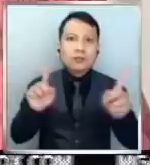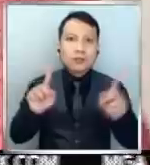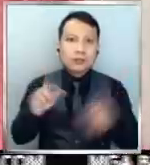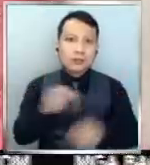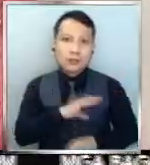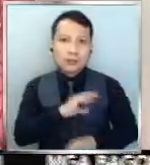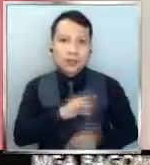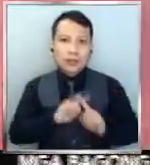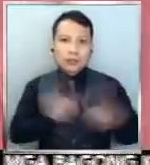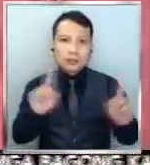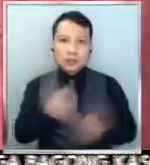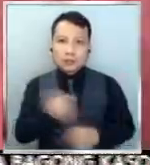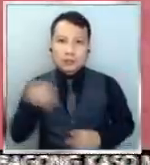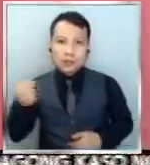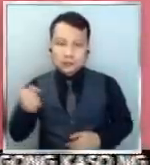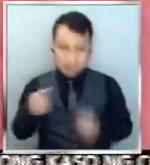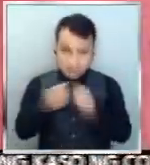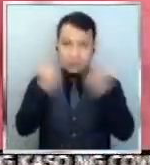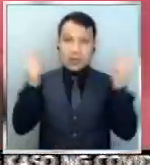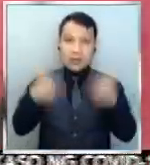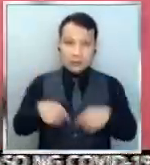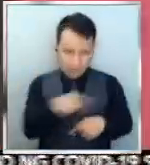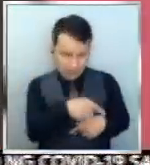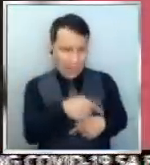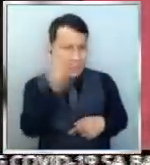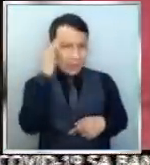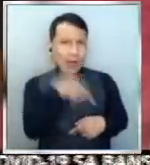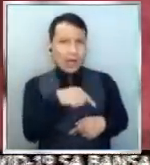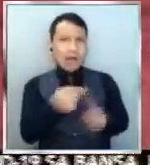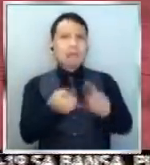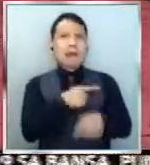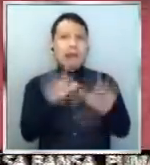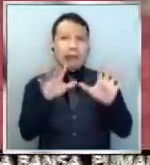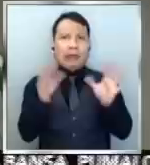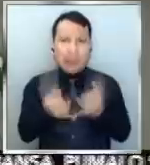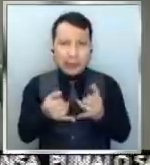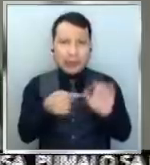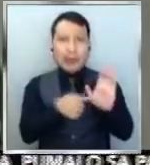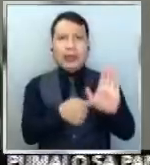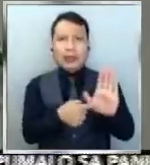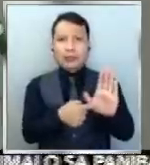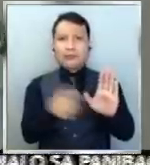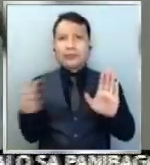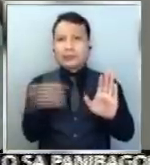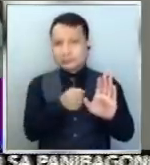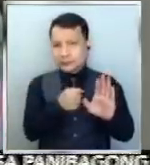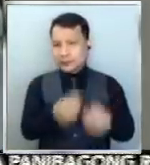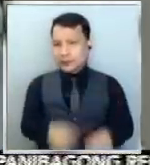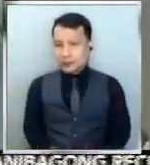Laking gulat din daw nila dahil mga taga-barangay pa raw ang kumuha ng kanilang ayuda. Masakit kasi